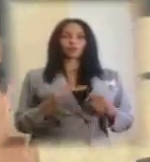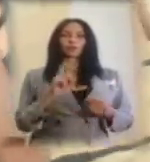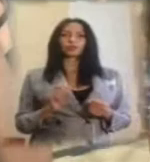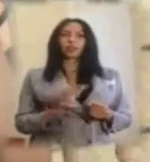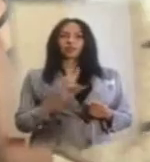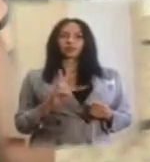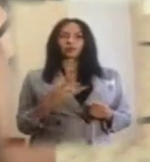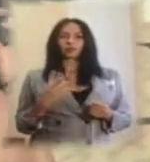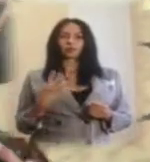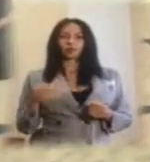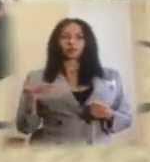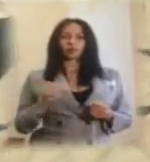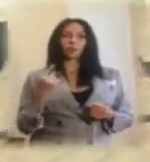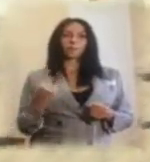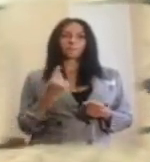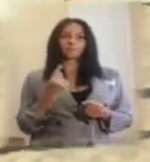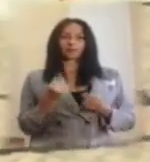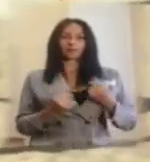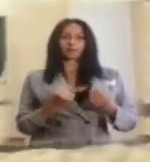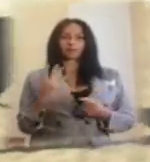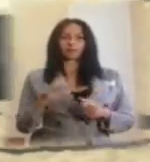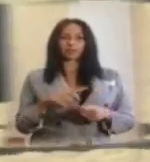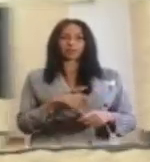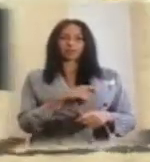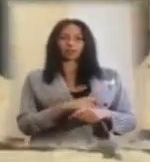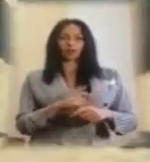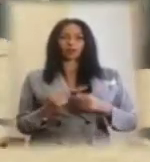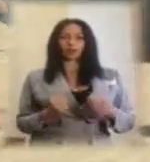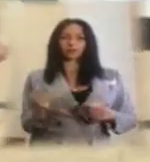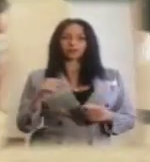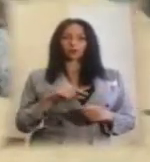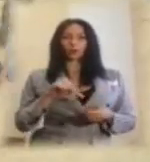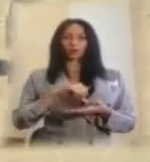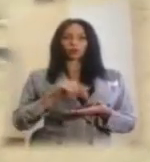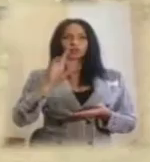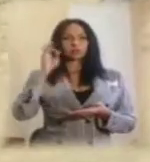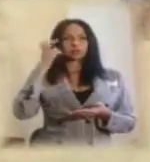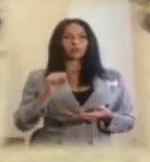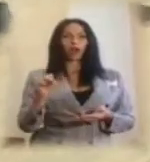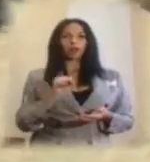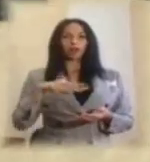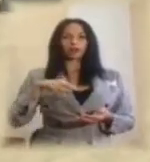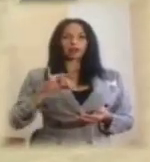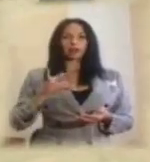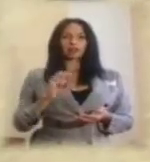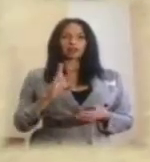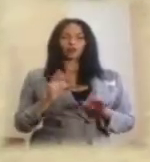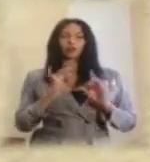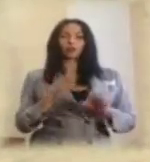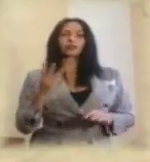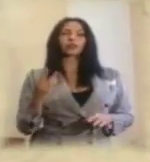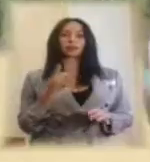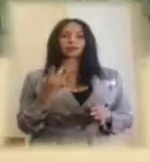хвилин першим на дистанції 50 кілометрів фінішував учасник з Києва Андрій Лисенко. Розповідає, втретє бере участь у